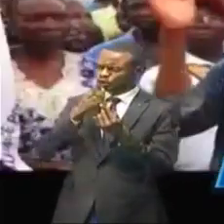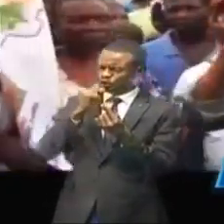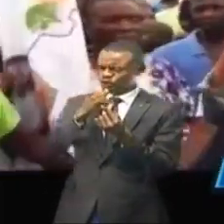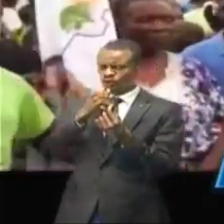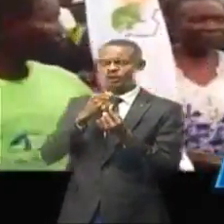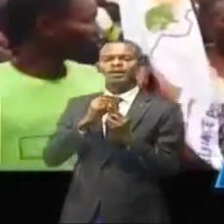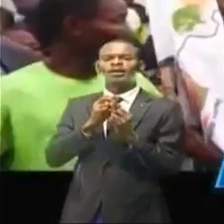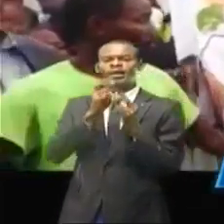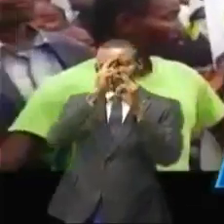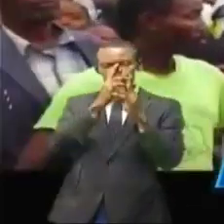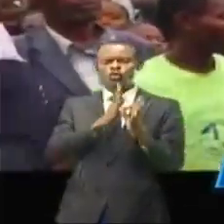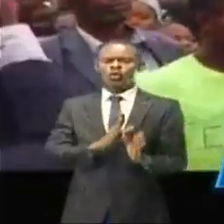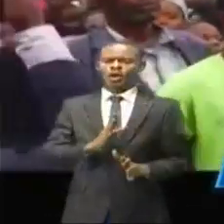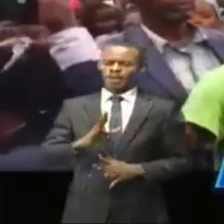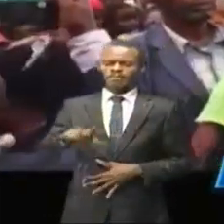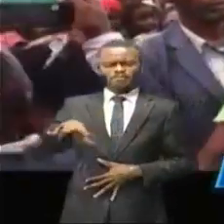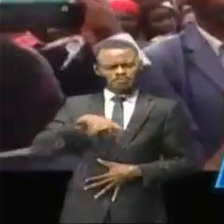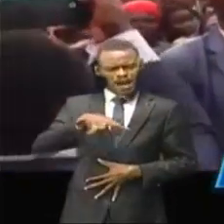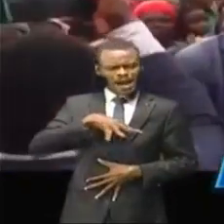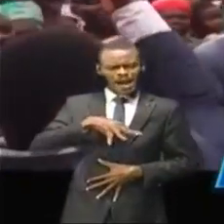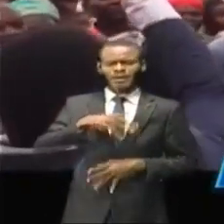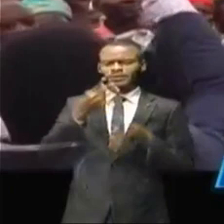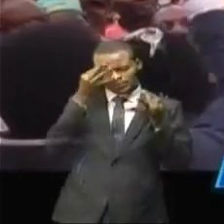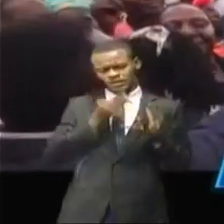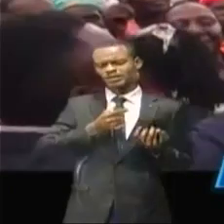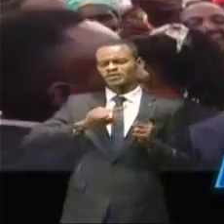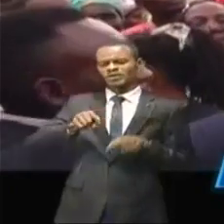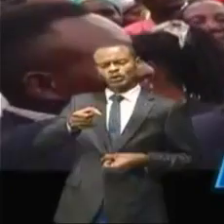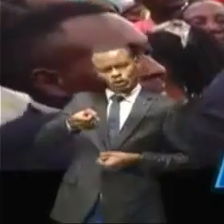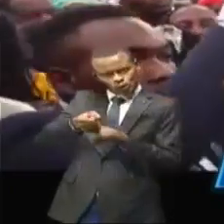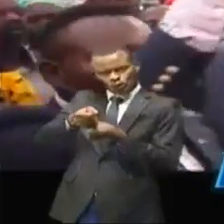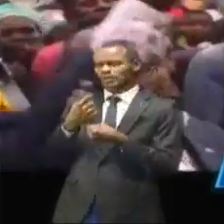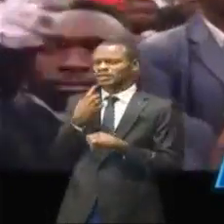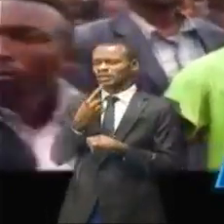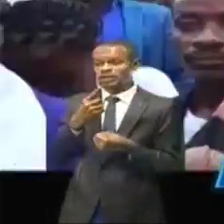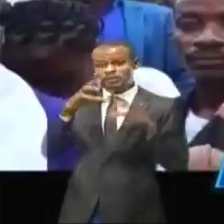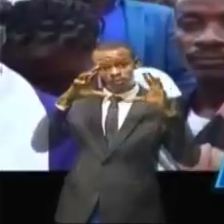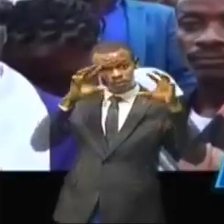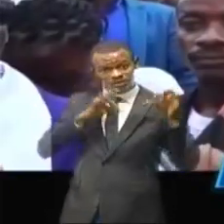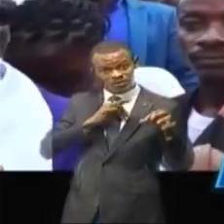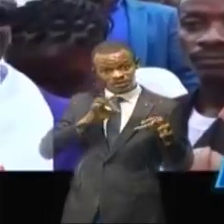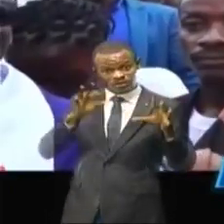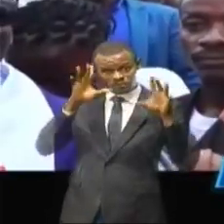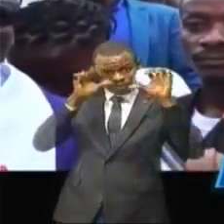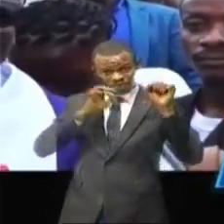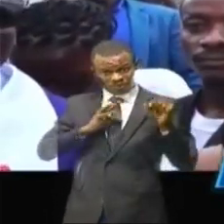rassurant que le chef de l'État prend à cœur le problème d'insécurité à l'est de la République démocratique du Congo.